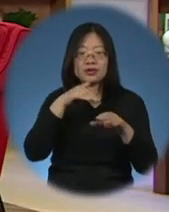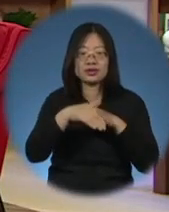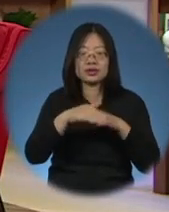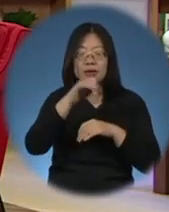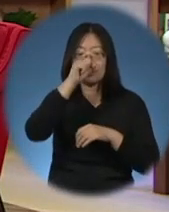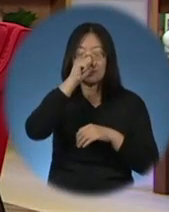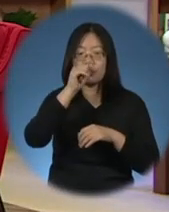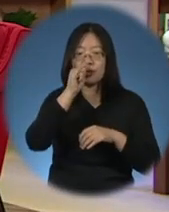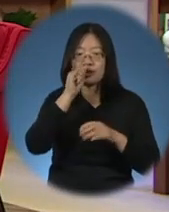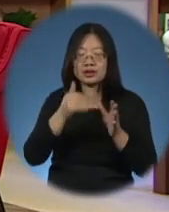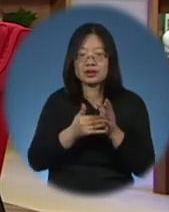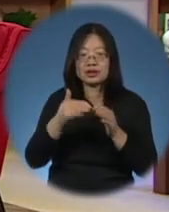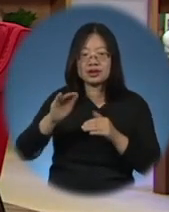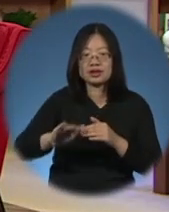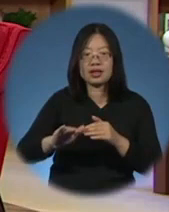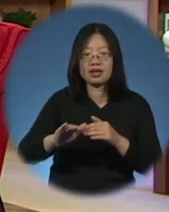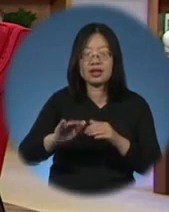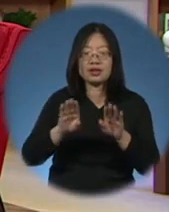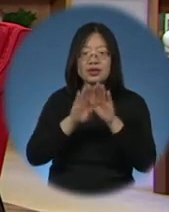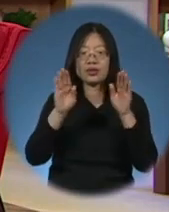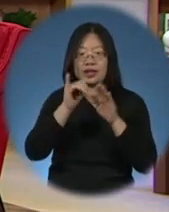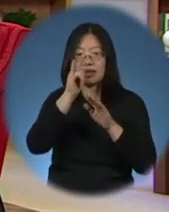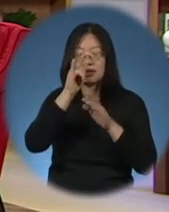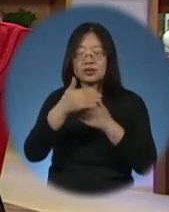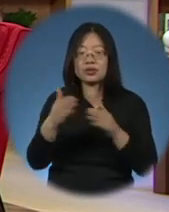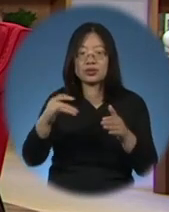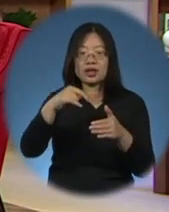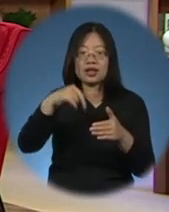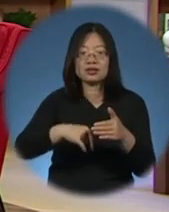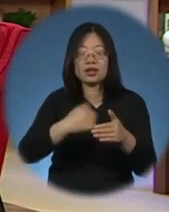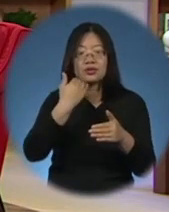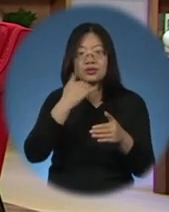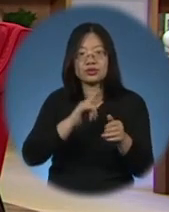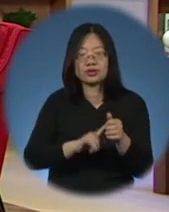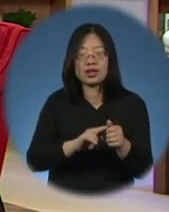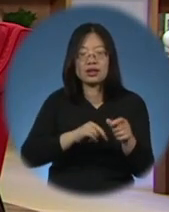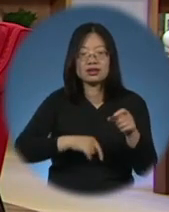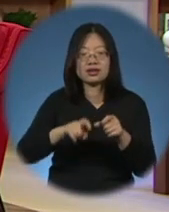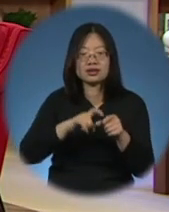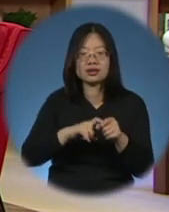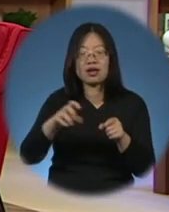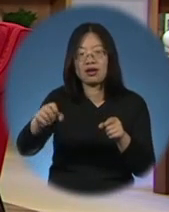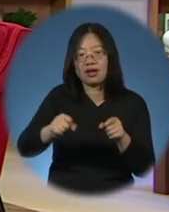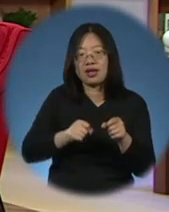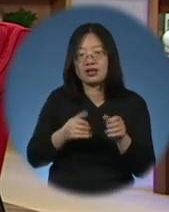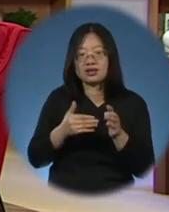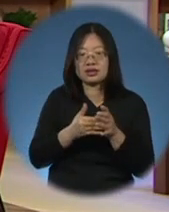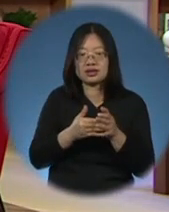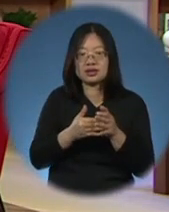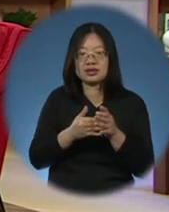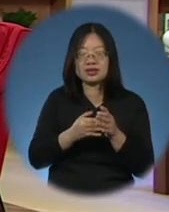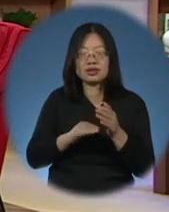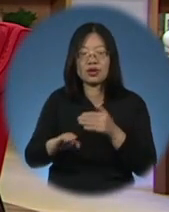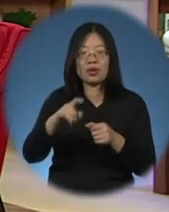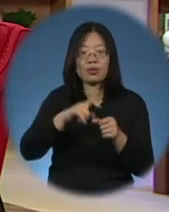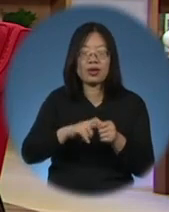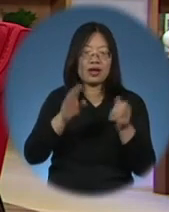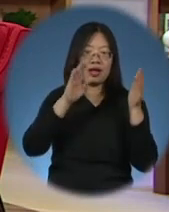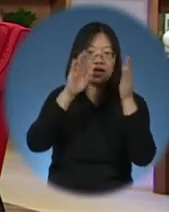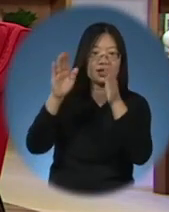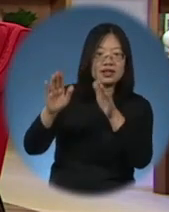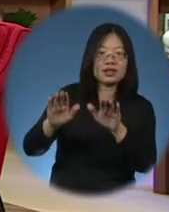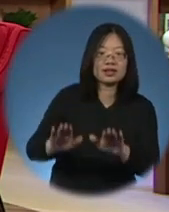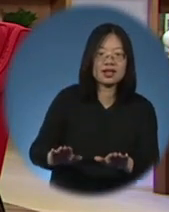이제 장점인데 예, 예. 이 열려 있는 공간에 누군가 정치적 의도를 가지고 예, 예. 목표를